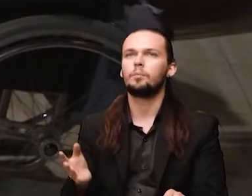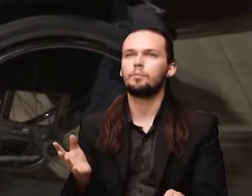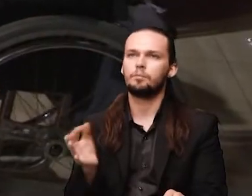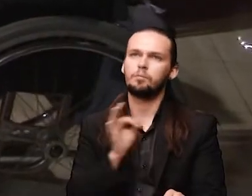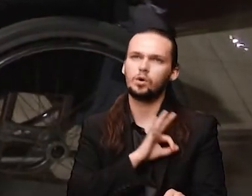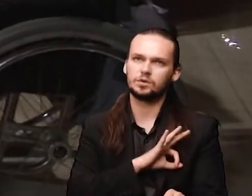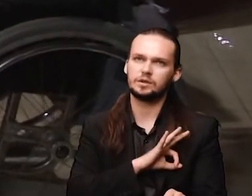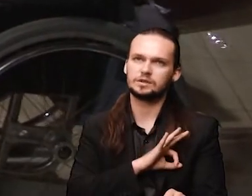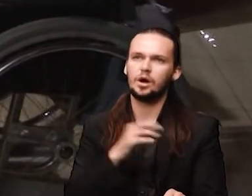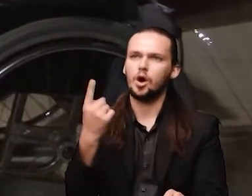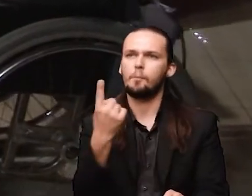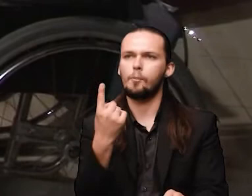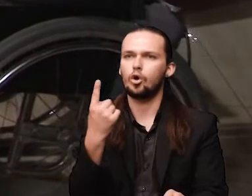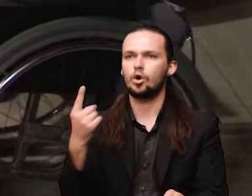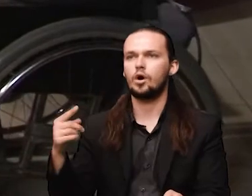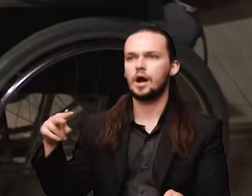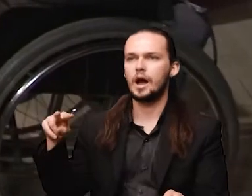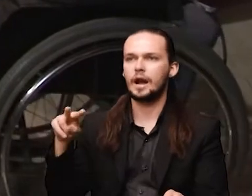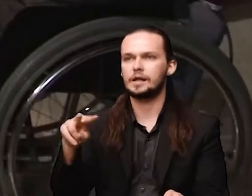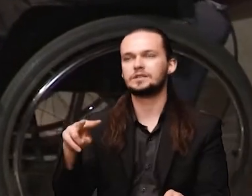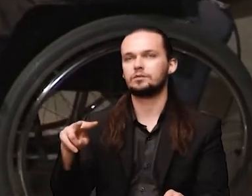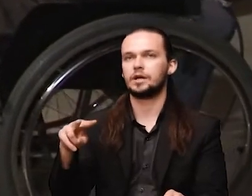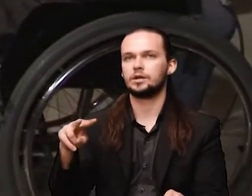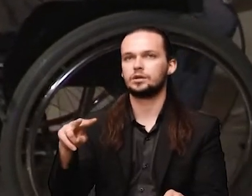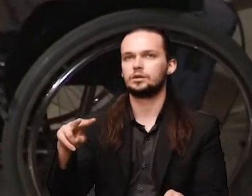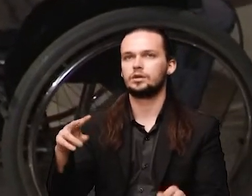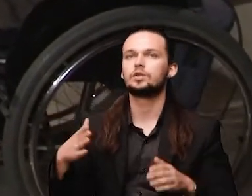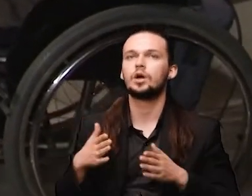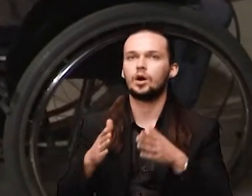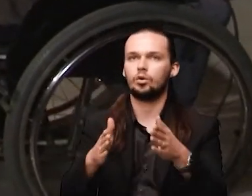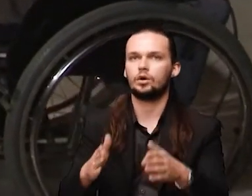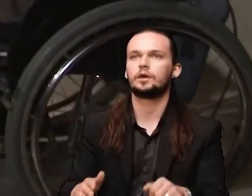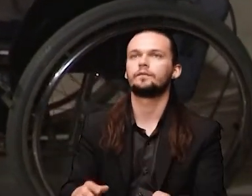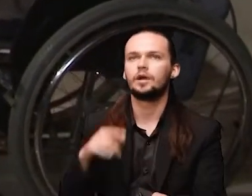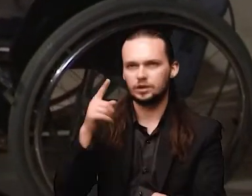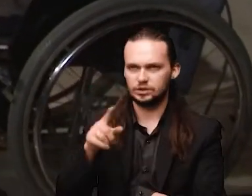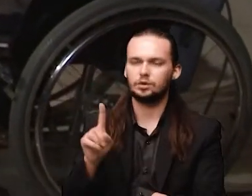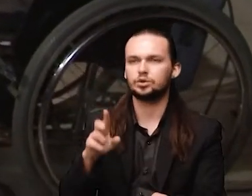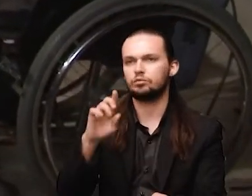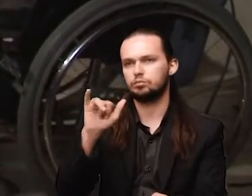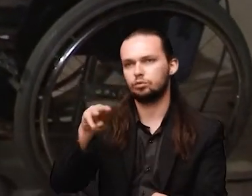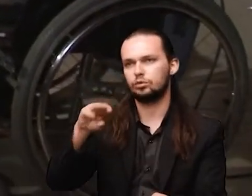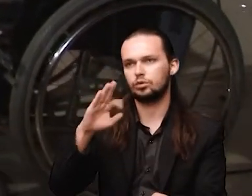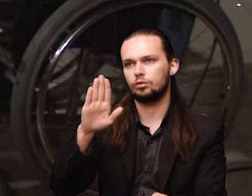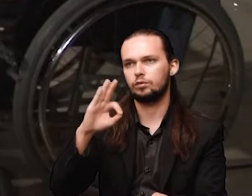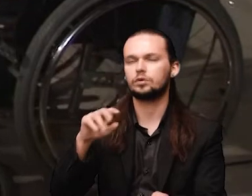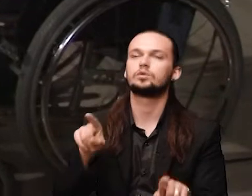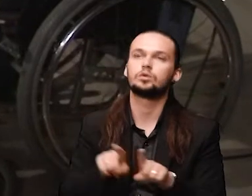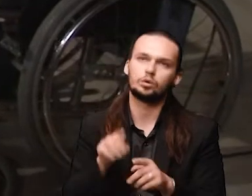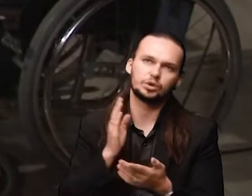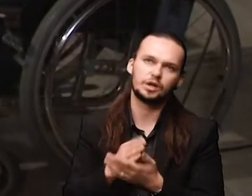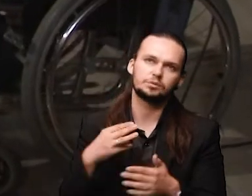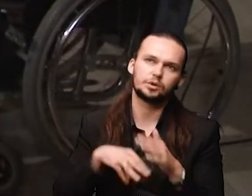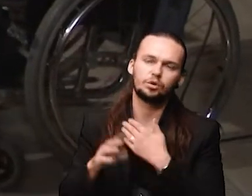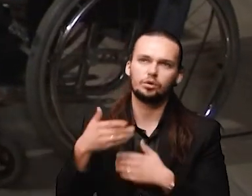Ну, я, кстати, пользовался монорельсовой дорогой. Действительно удобно, все приспособлено. Я знаю, что в Бутово вроде тоже легкое метро приспособлено.